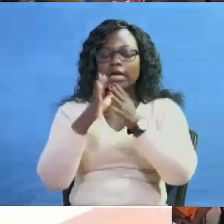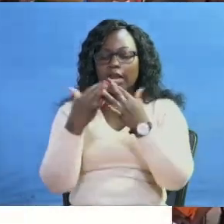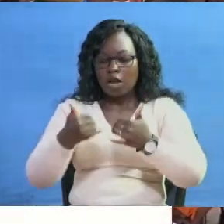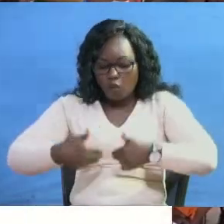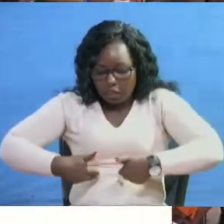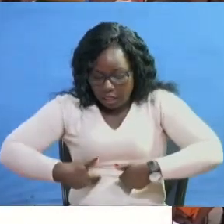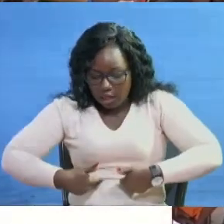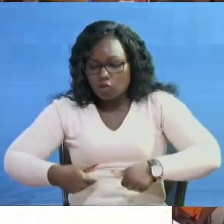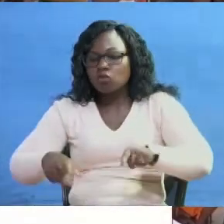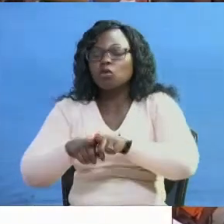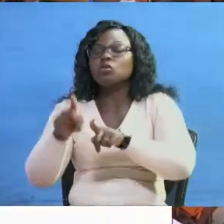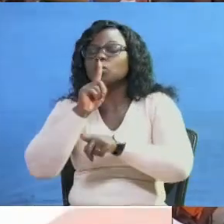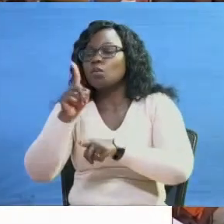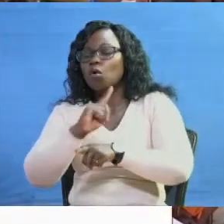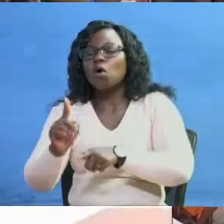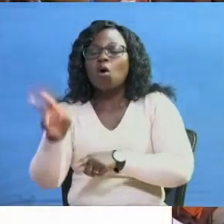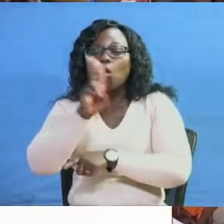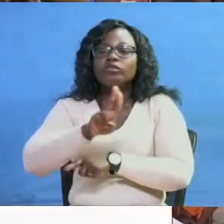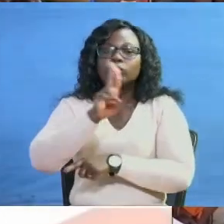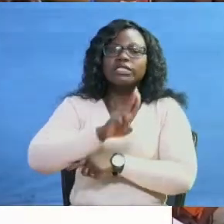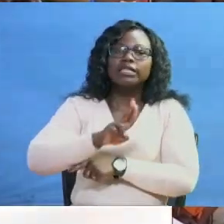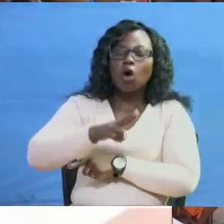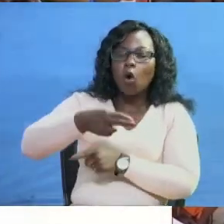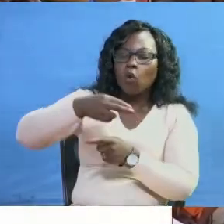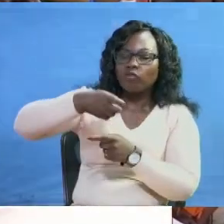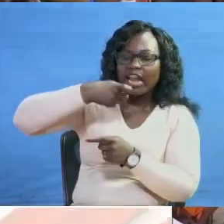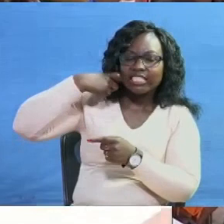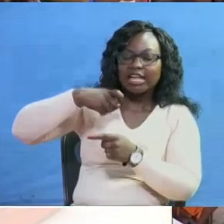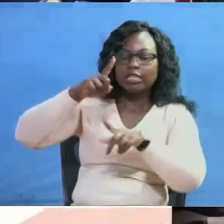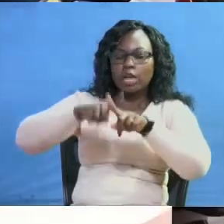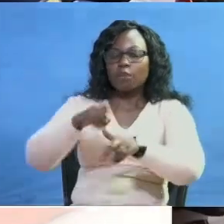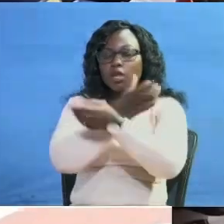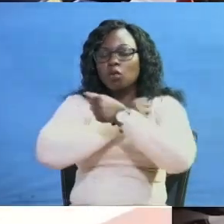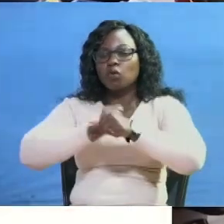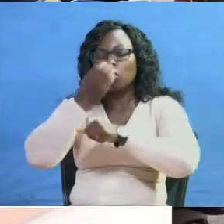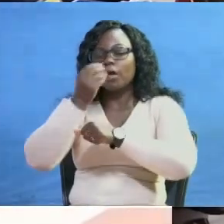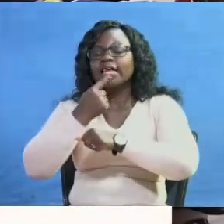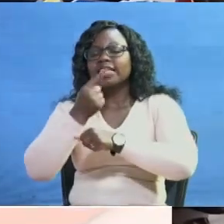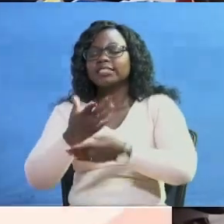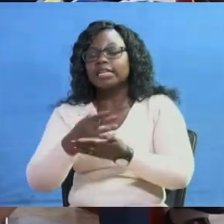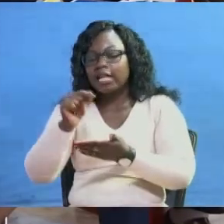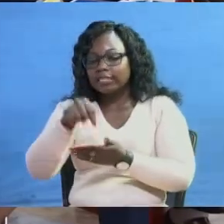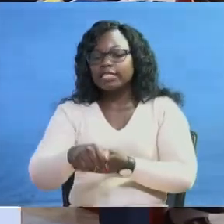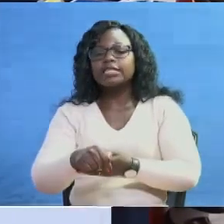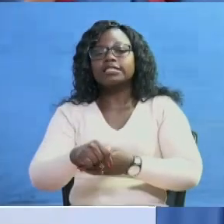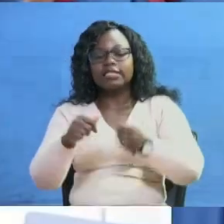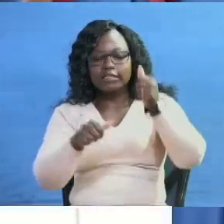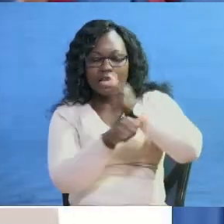vile walionywa dhidi ya matumizi ya mihadarati. Kulingana na Rais, suala la dawa za kulevya ni tatizo la nchi